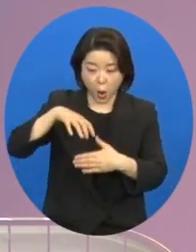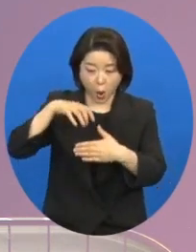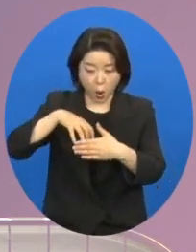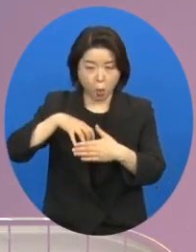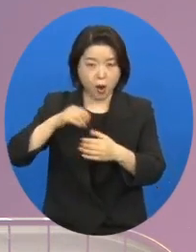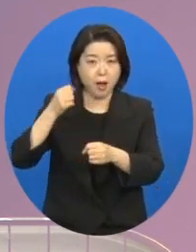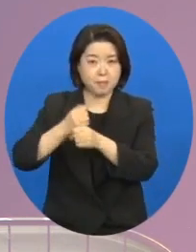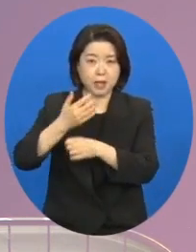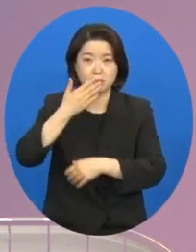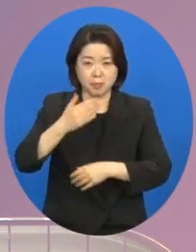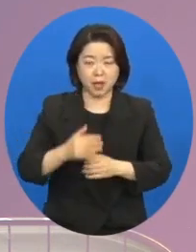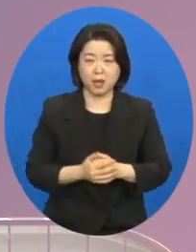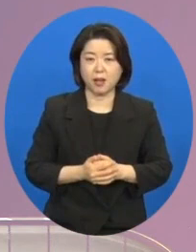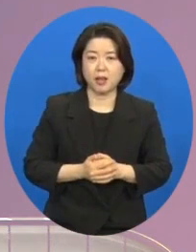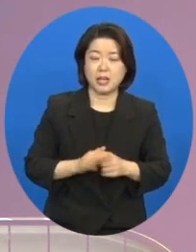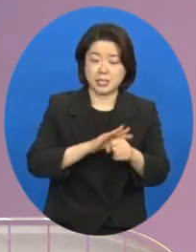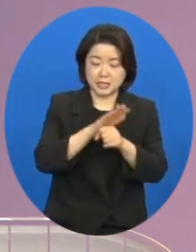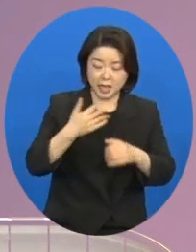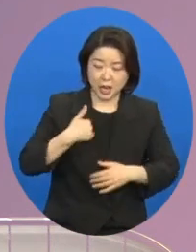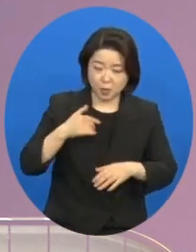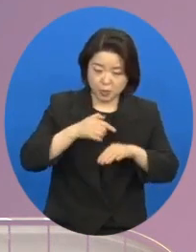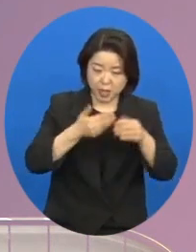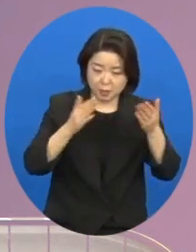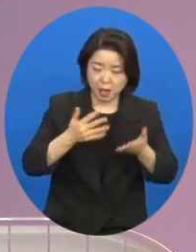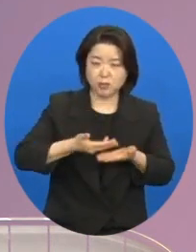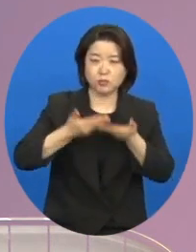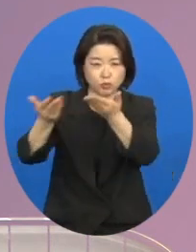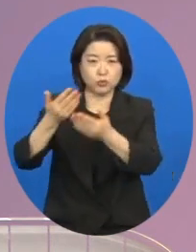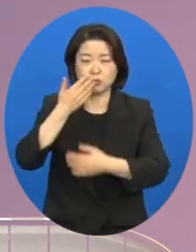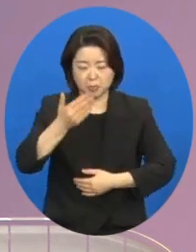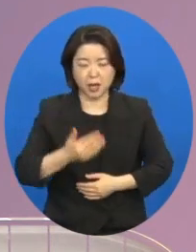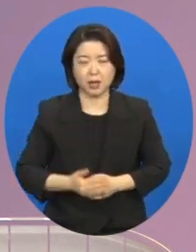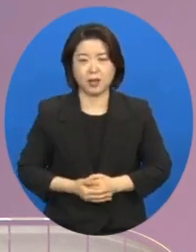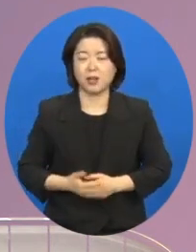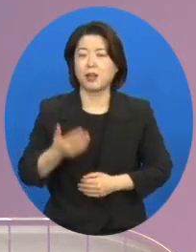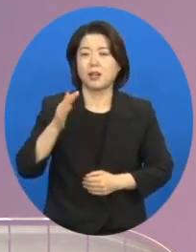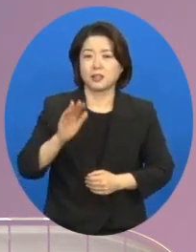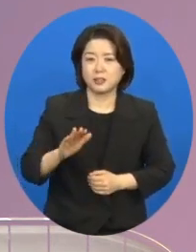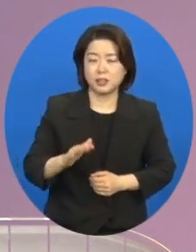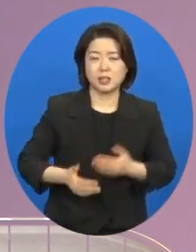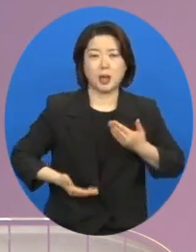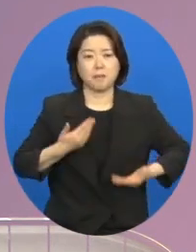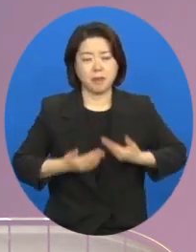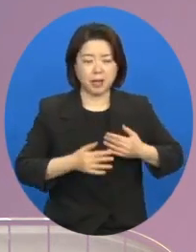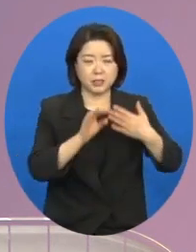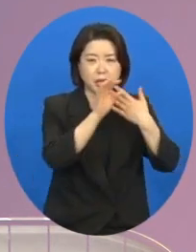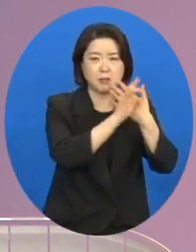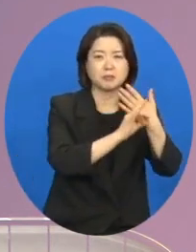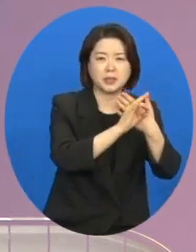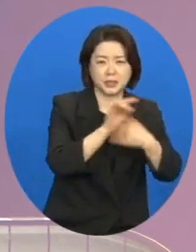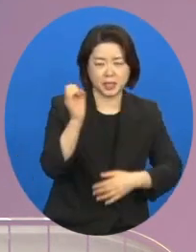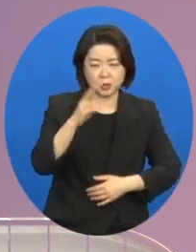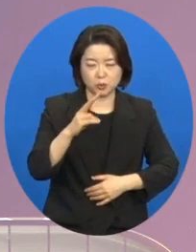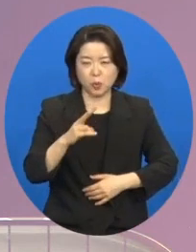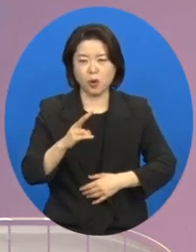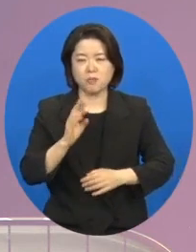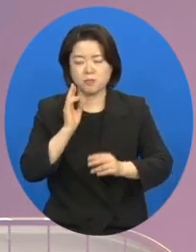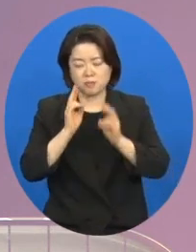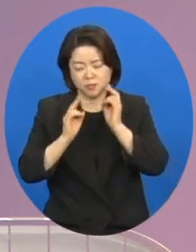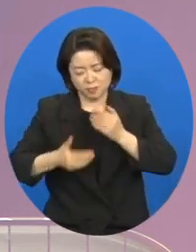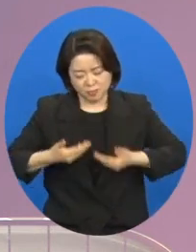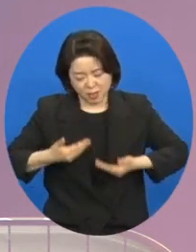만들어냅니다. 사랑하면 내 방도 내어줄 수 있습니다. 그런데 바쁘다는 핑계로 하나님 너무나